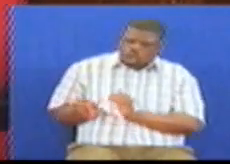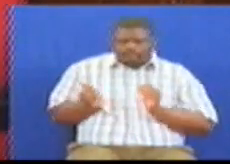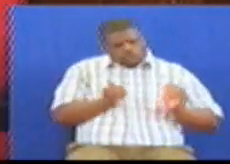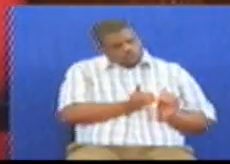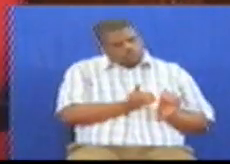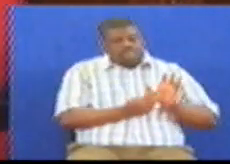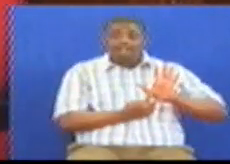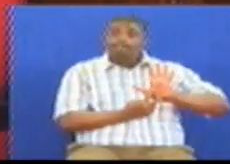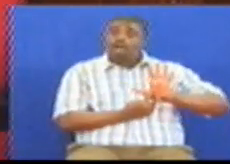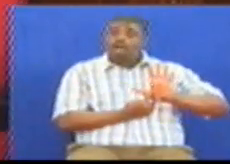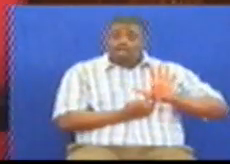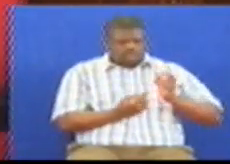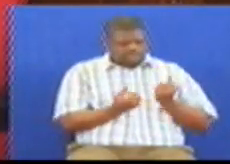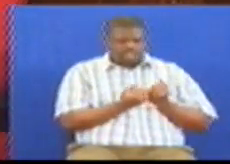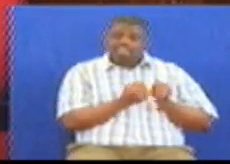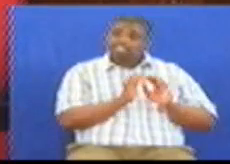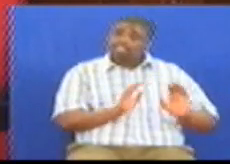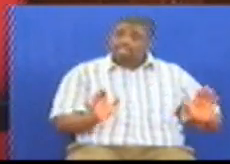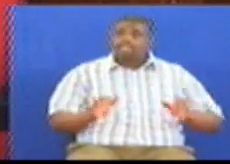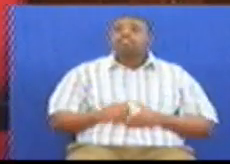yametengenezwa. Mimi huaga naenda na data.